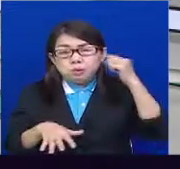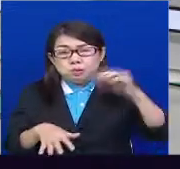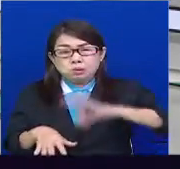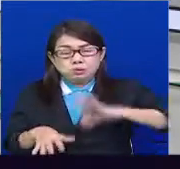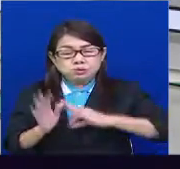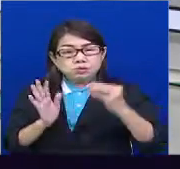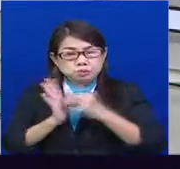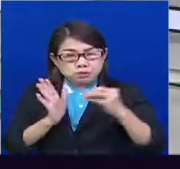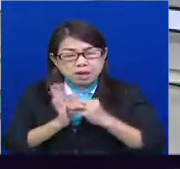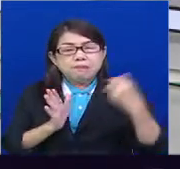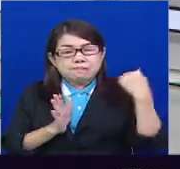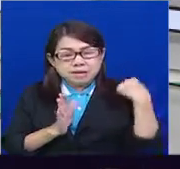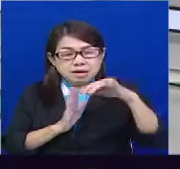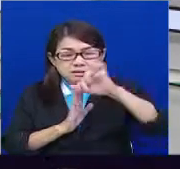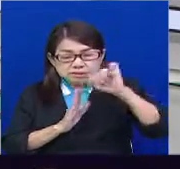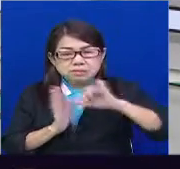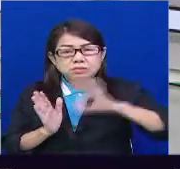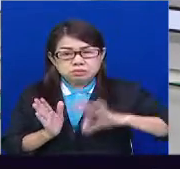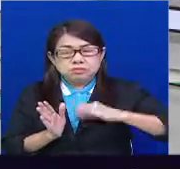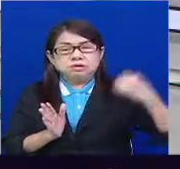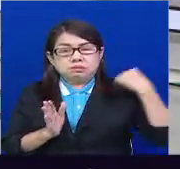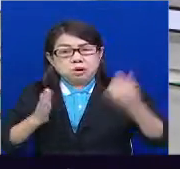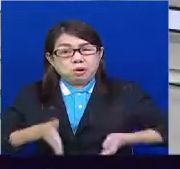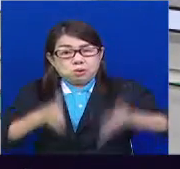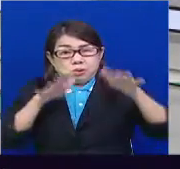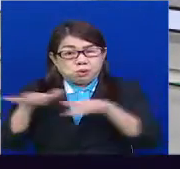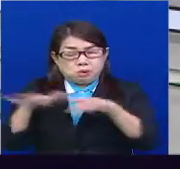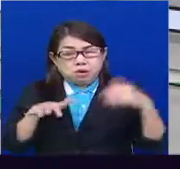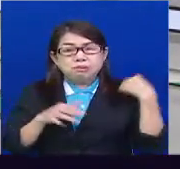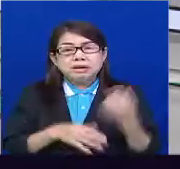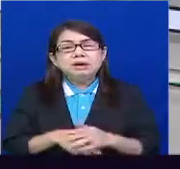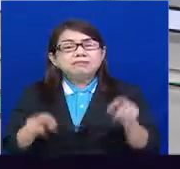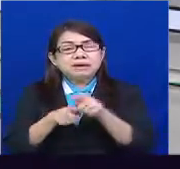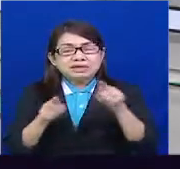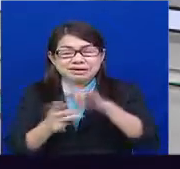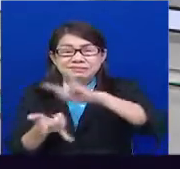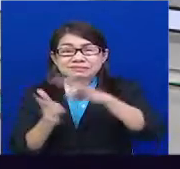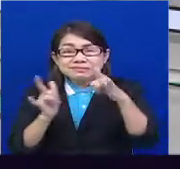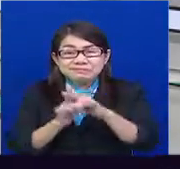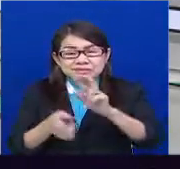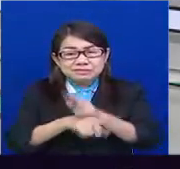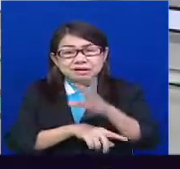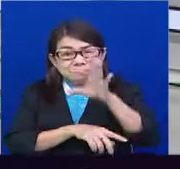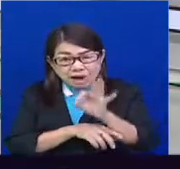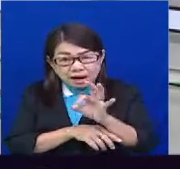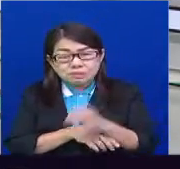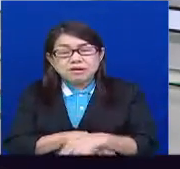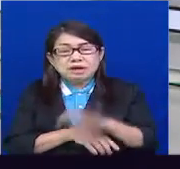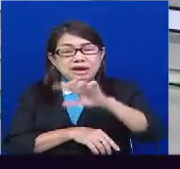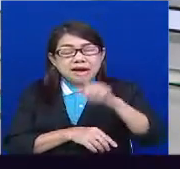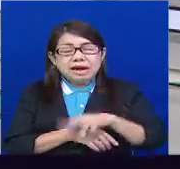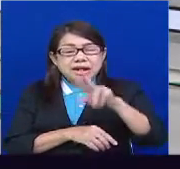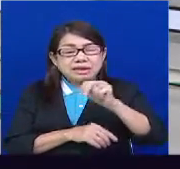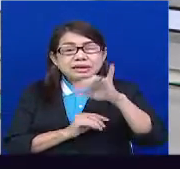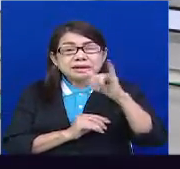ตึกหลายอาคารก็ได้รับแรงสั่นสะเทือนด้วยเหมือนกันอค่ะอย่างเซ็นทรัลพระรามเกล้านะคะเดนายพระรามเกล้าแล้วก็ที่สาธรด้วยนะคะก็ได้รับแรงสั่น